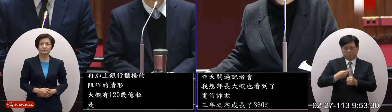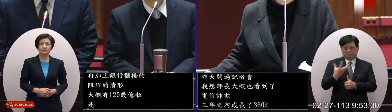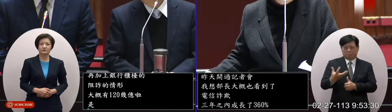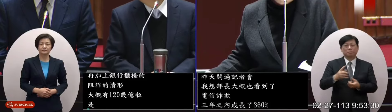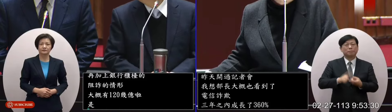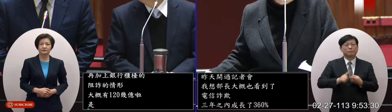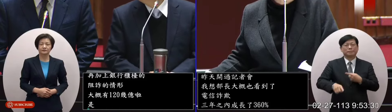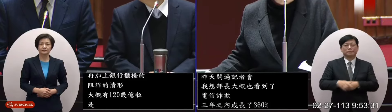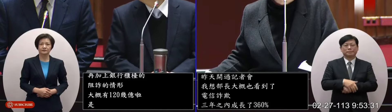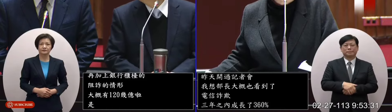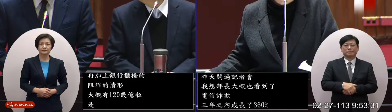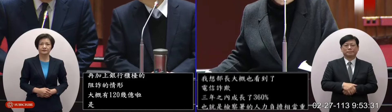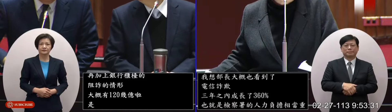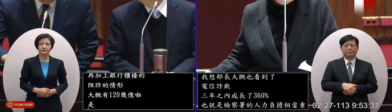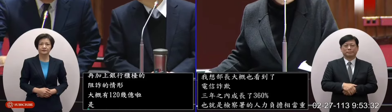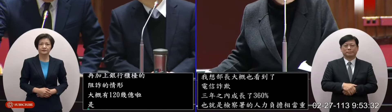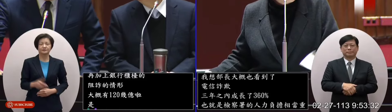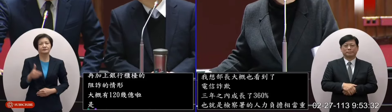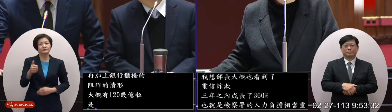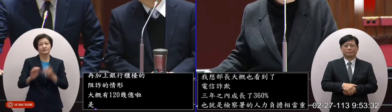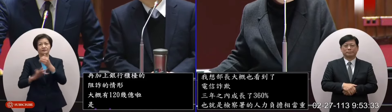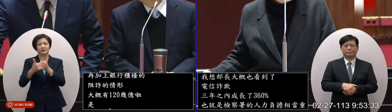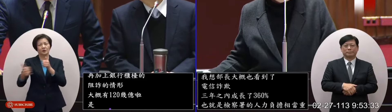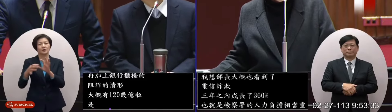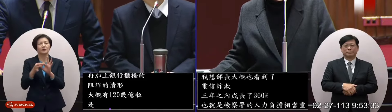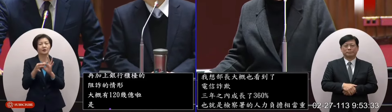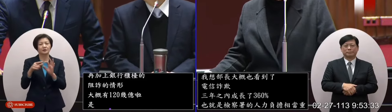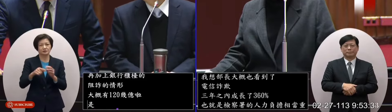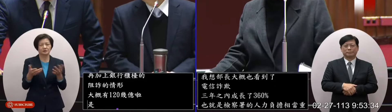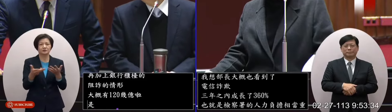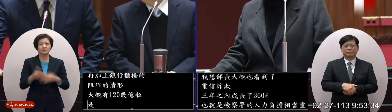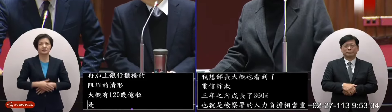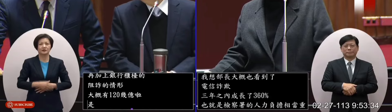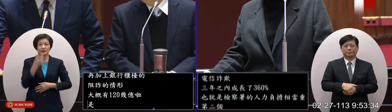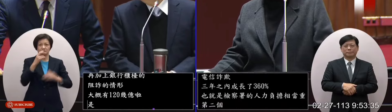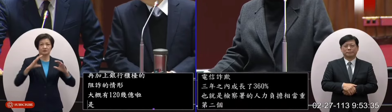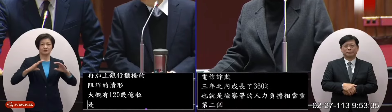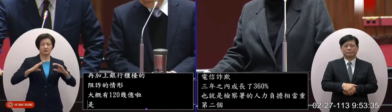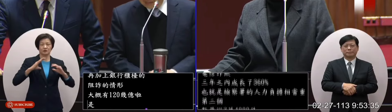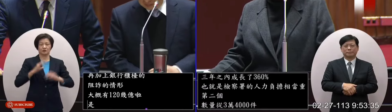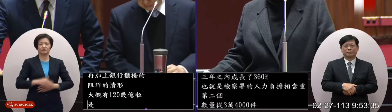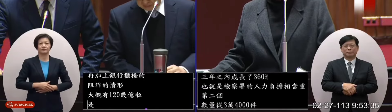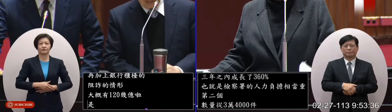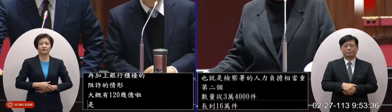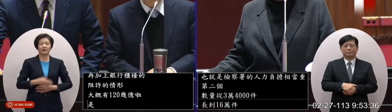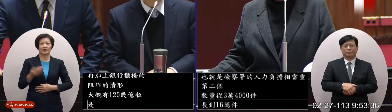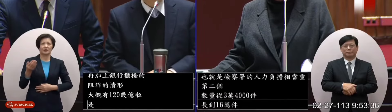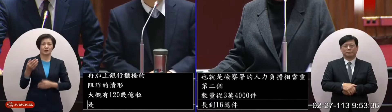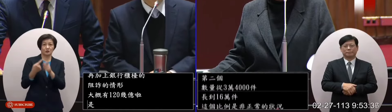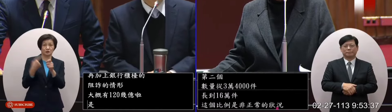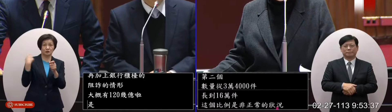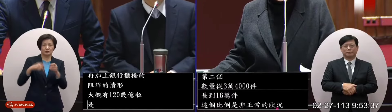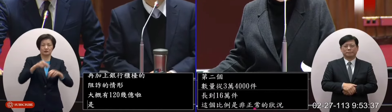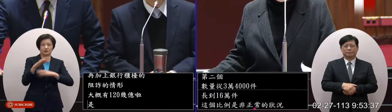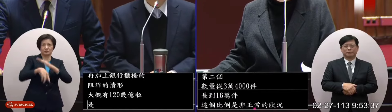吧？蔡部长， 谢谢委员的关心啊。那检察官助理啊，去年行